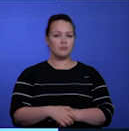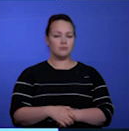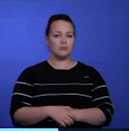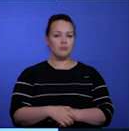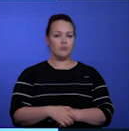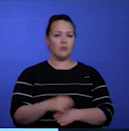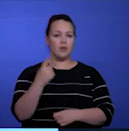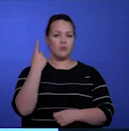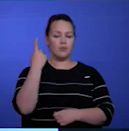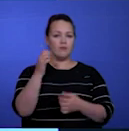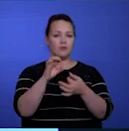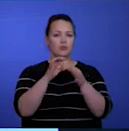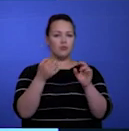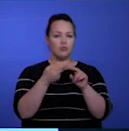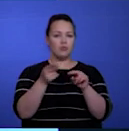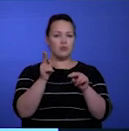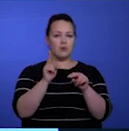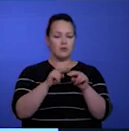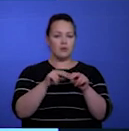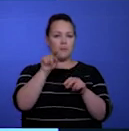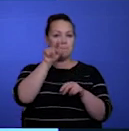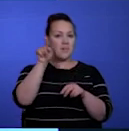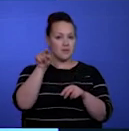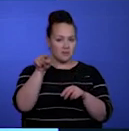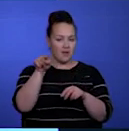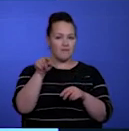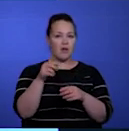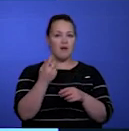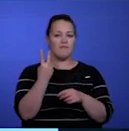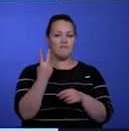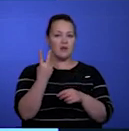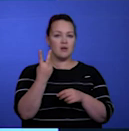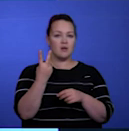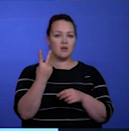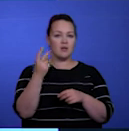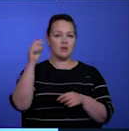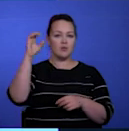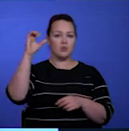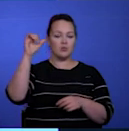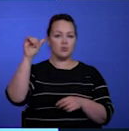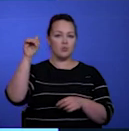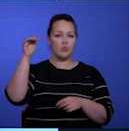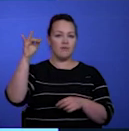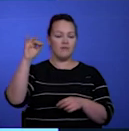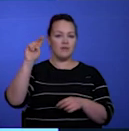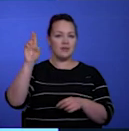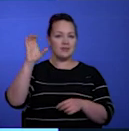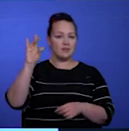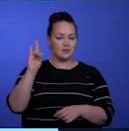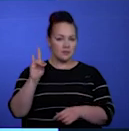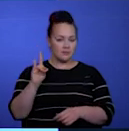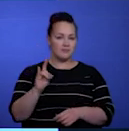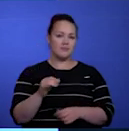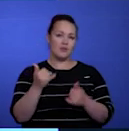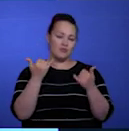первая строчка это приставки а вторая действительно суффиксы о них